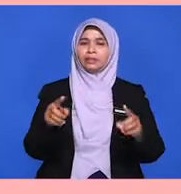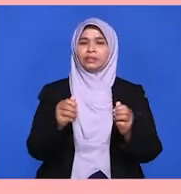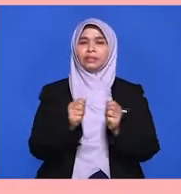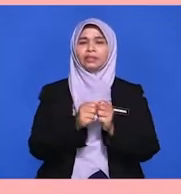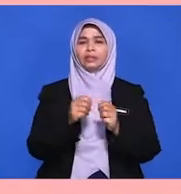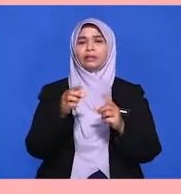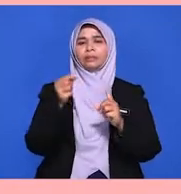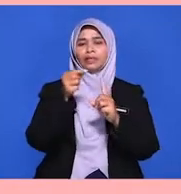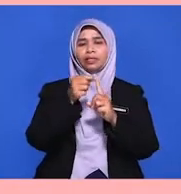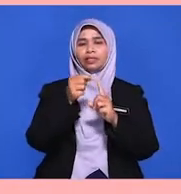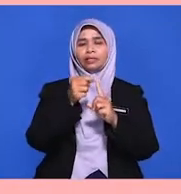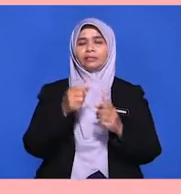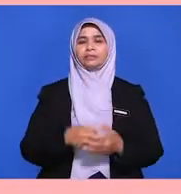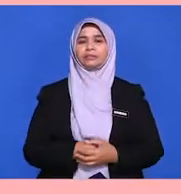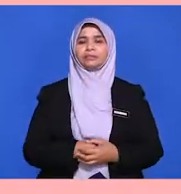perkataan.